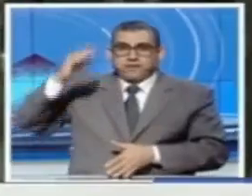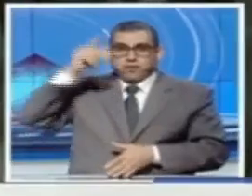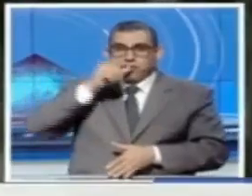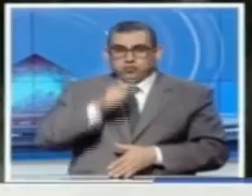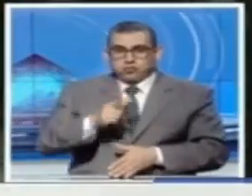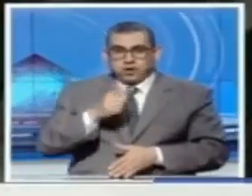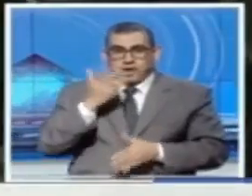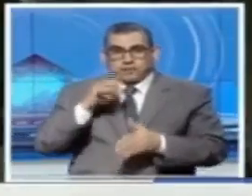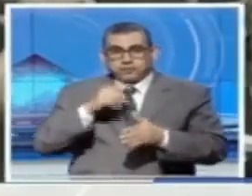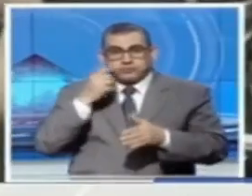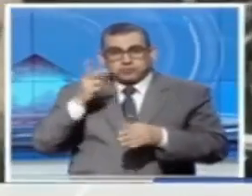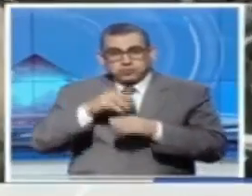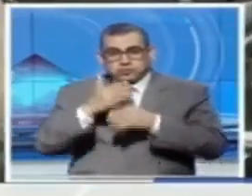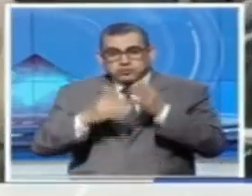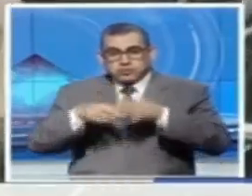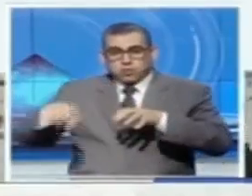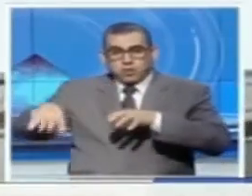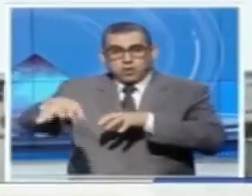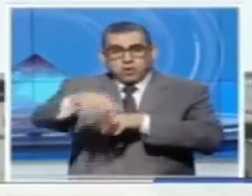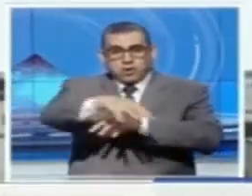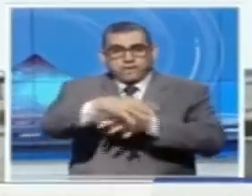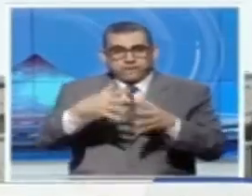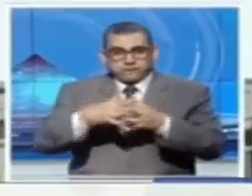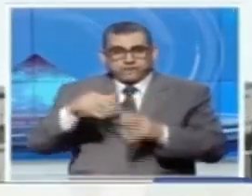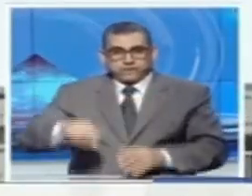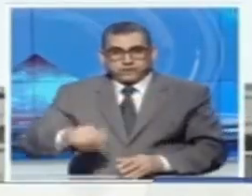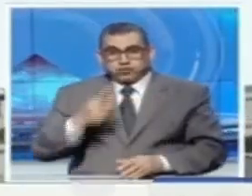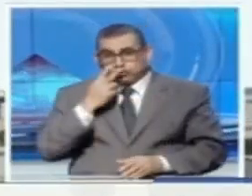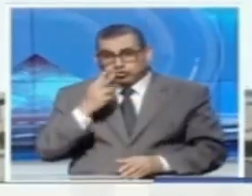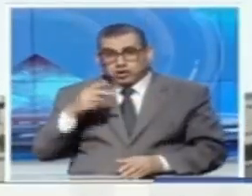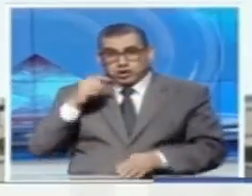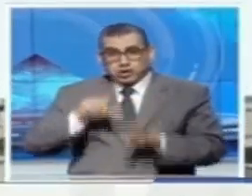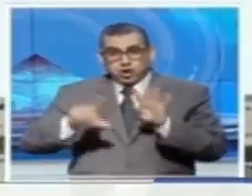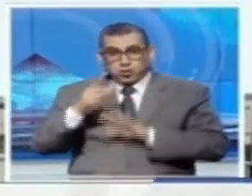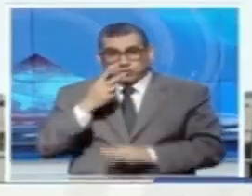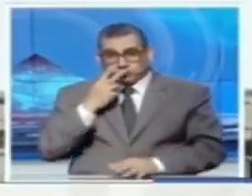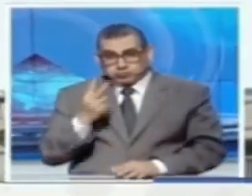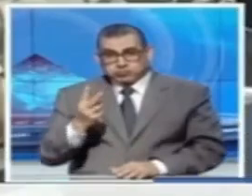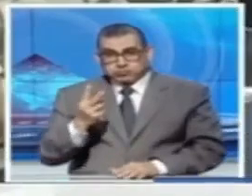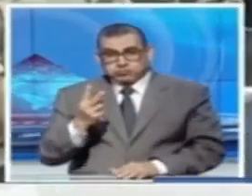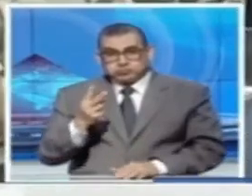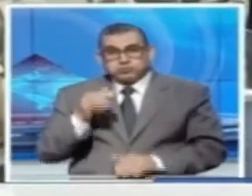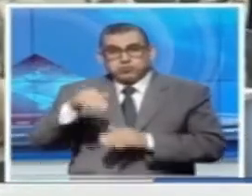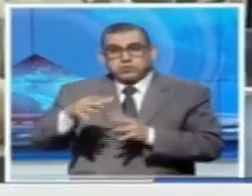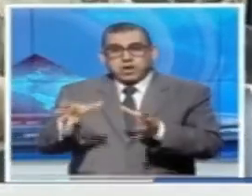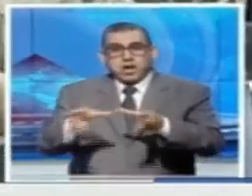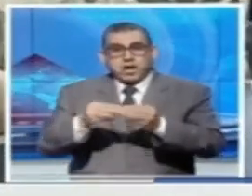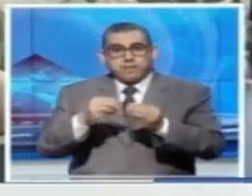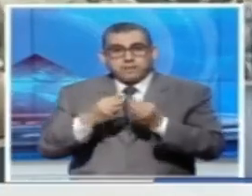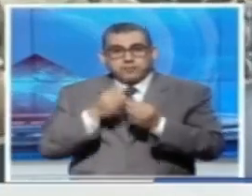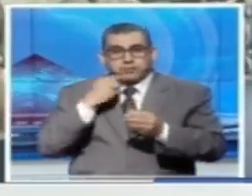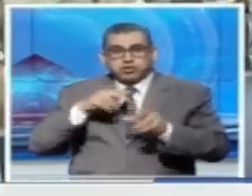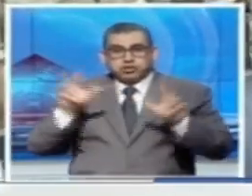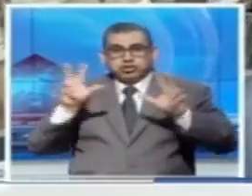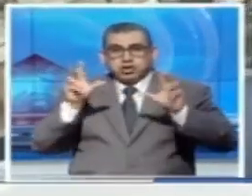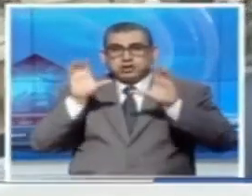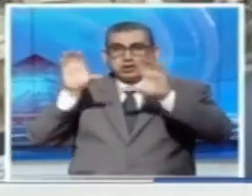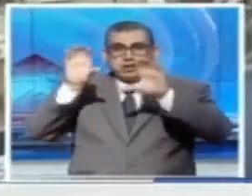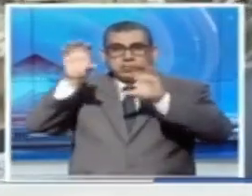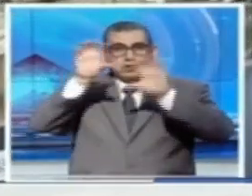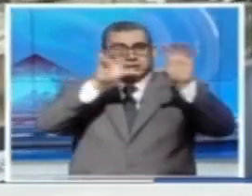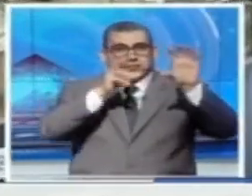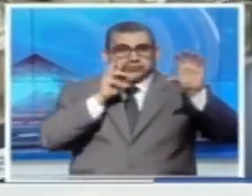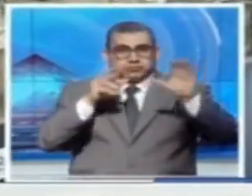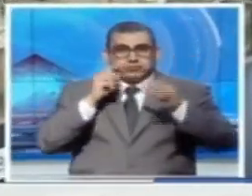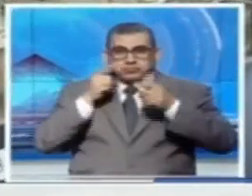متكررة ومباني أخرى ملحقة. وشاهد رئيس مجلس الوزراء ما تضمه إحدى القاعات من شاشات مخصصة